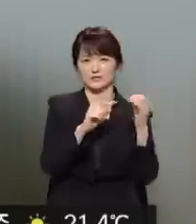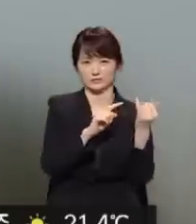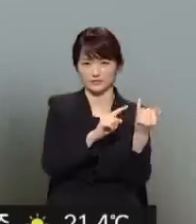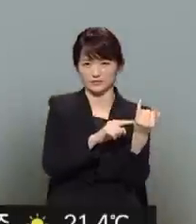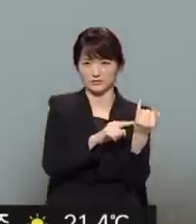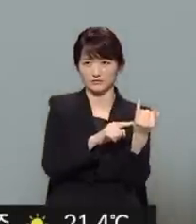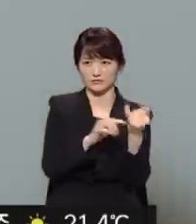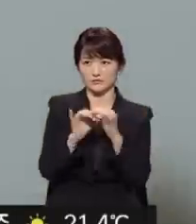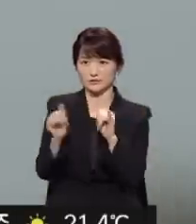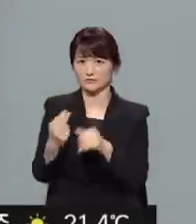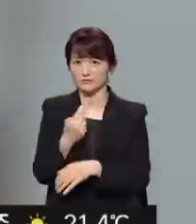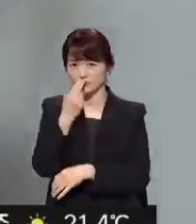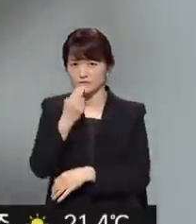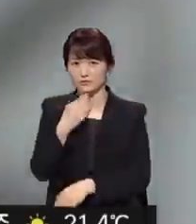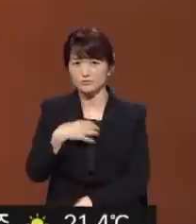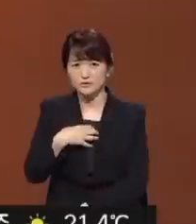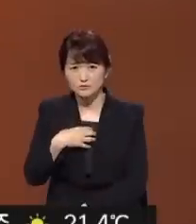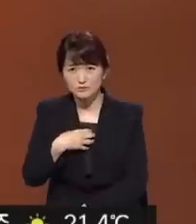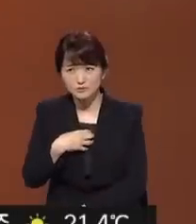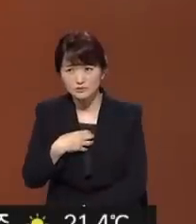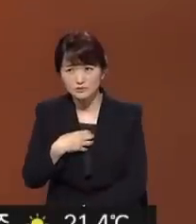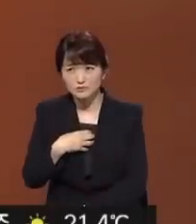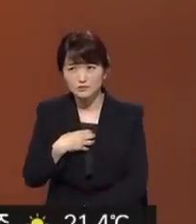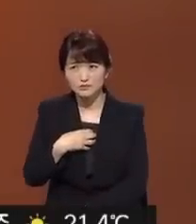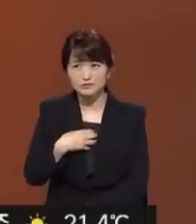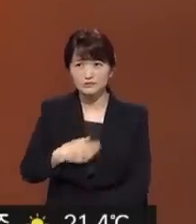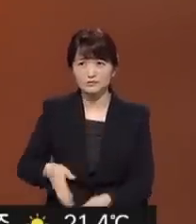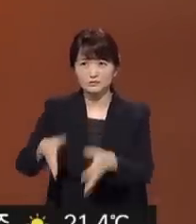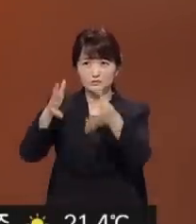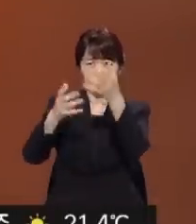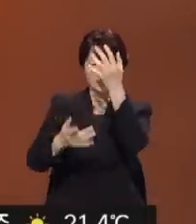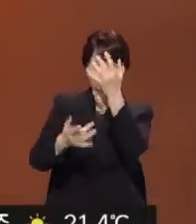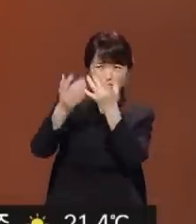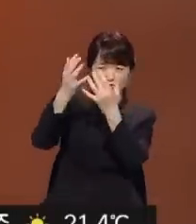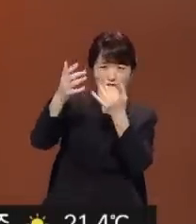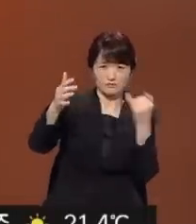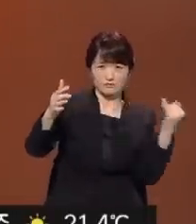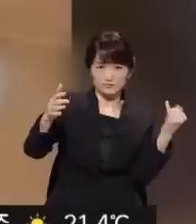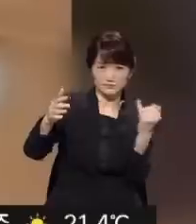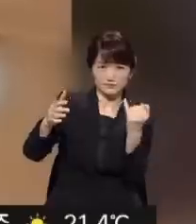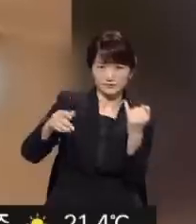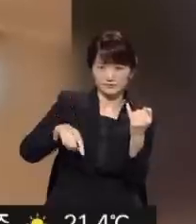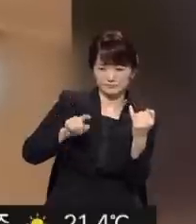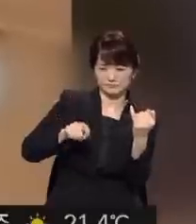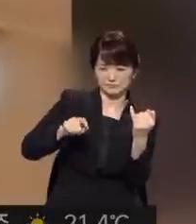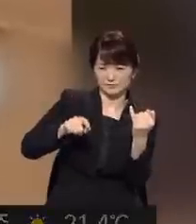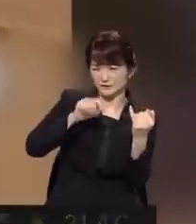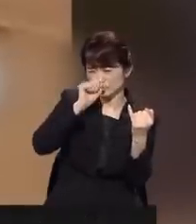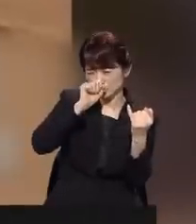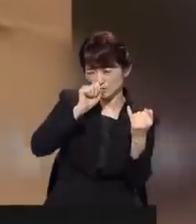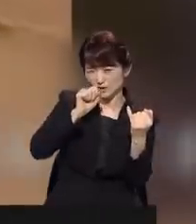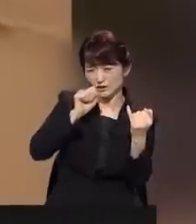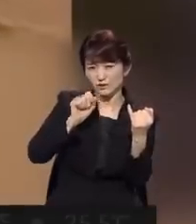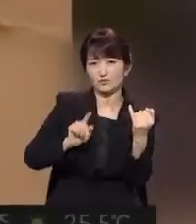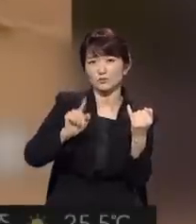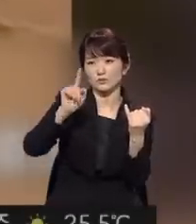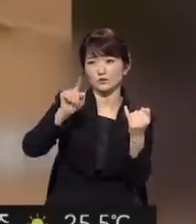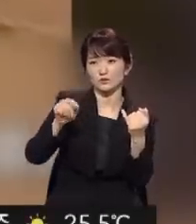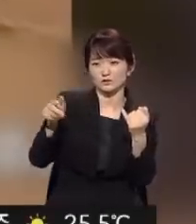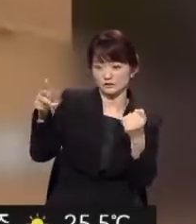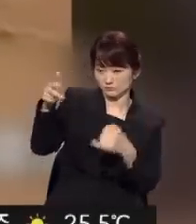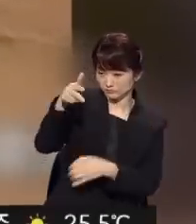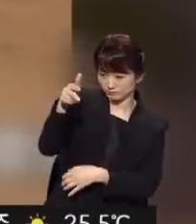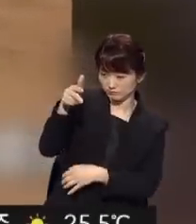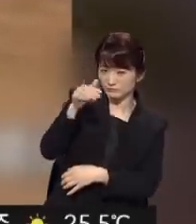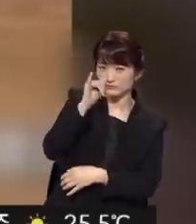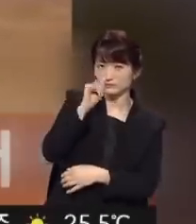인플루언서였는데 사람의 목숨이 지금 왔다 갔다 하는 화재 현장 앞에서 좋아요, 조회수도 하나 더 올려보겠다고 저런 영상을 찍고